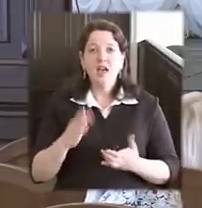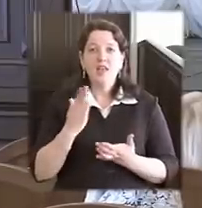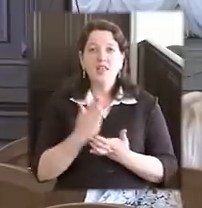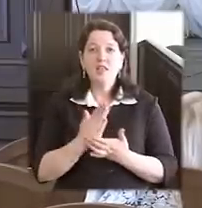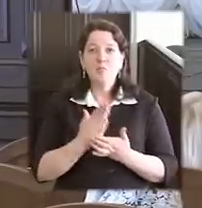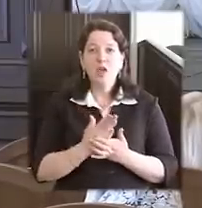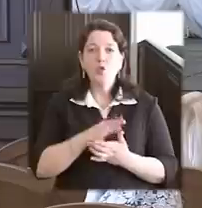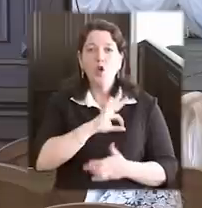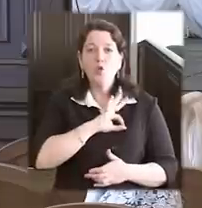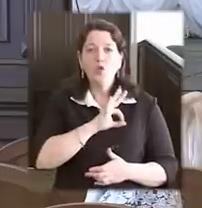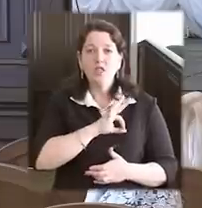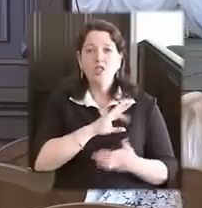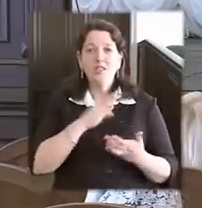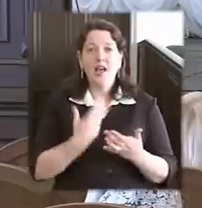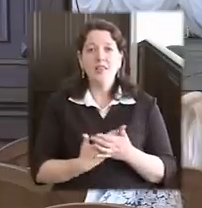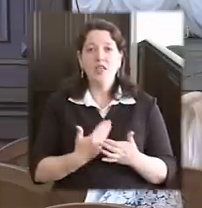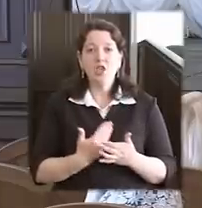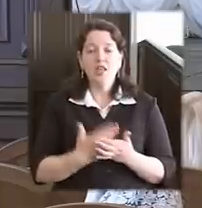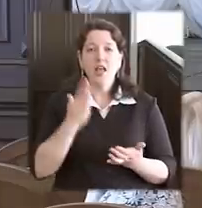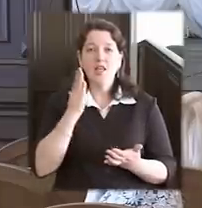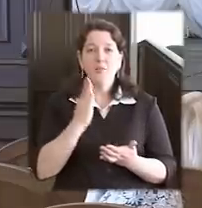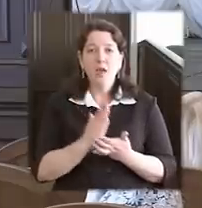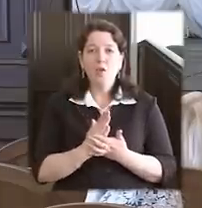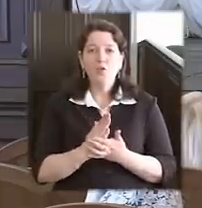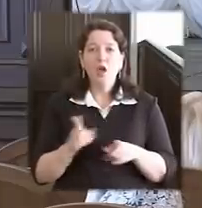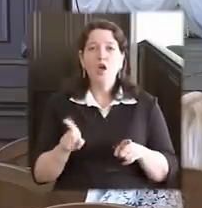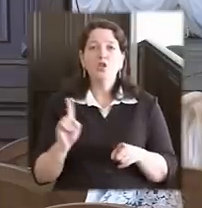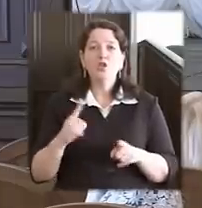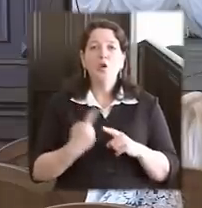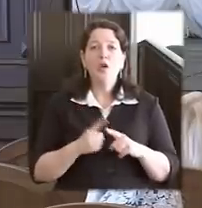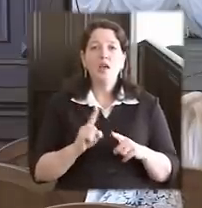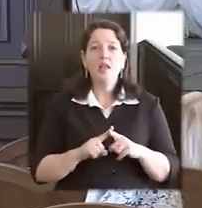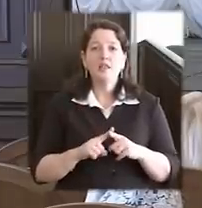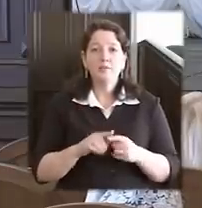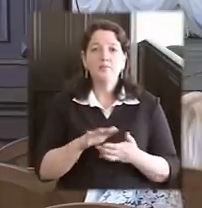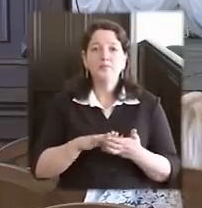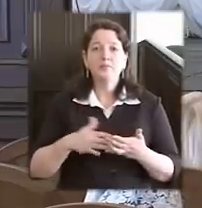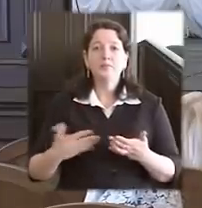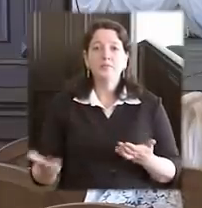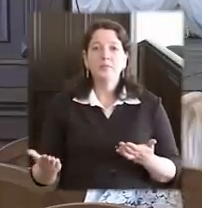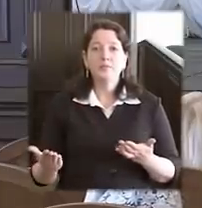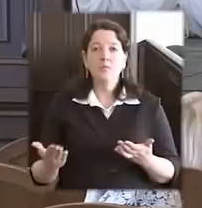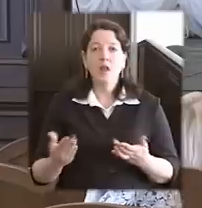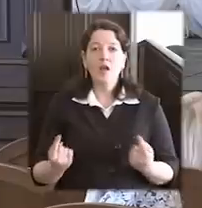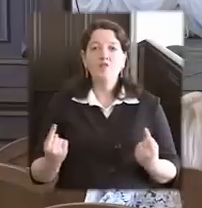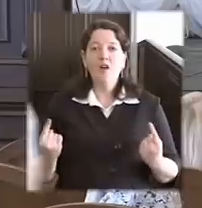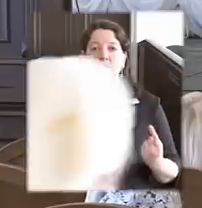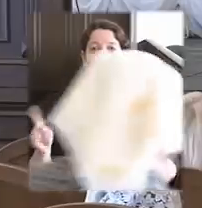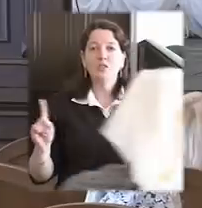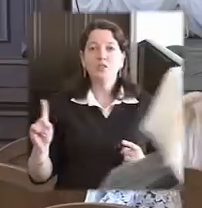носят характер именно юридический. Что из этого следует? Очень важно.